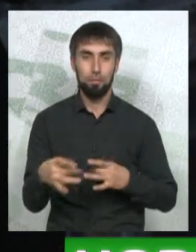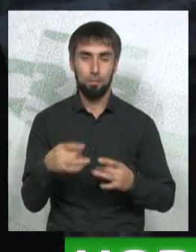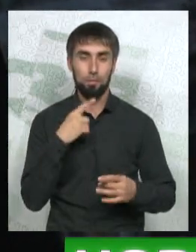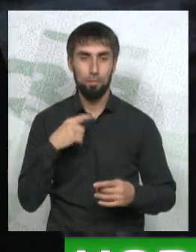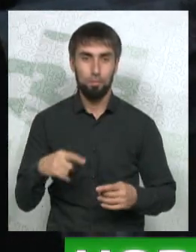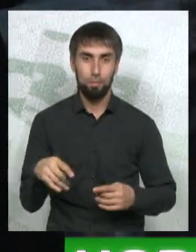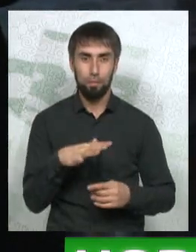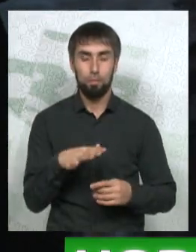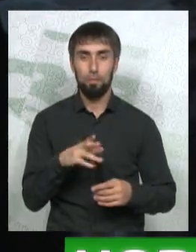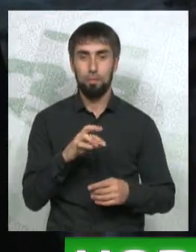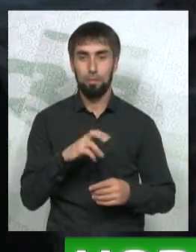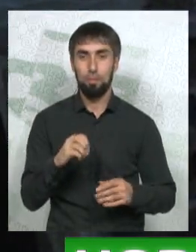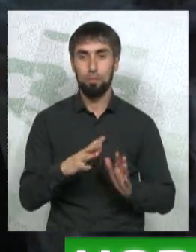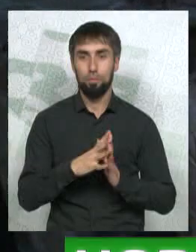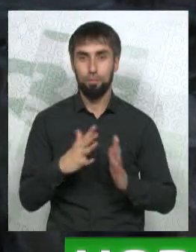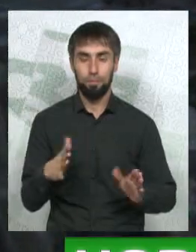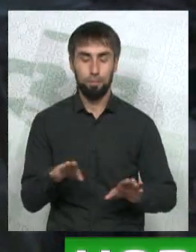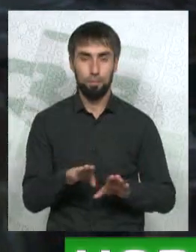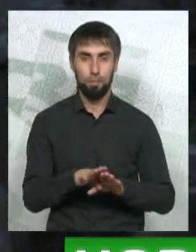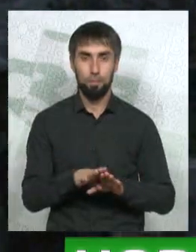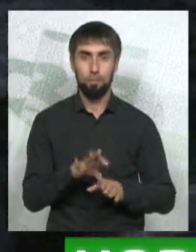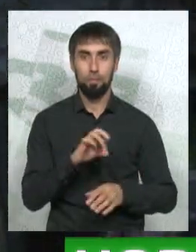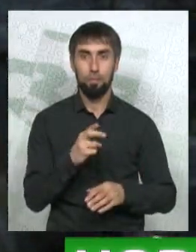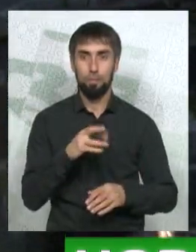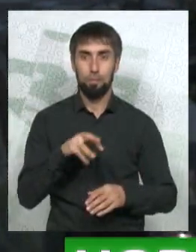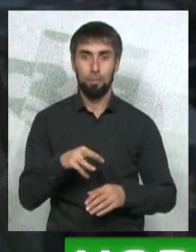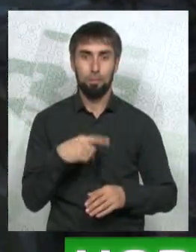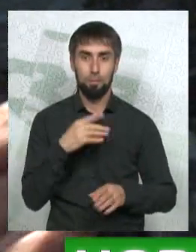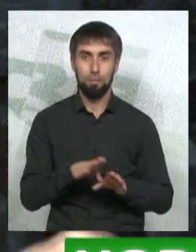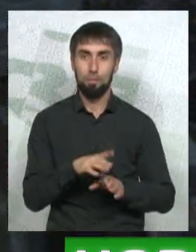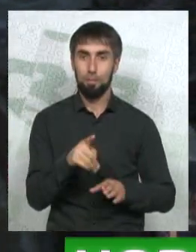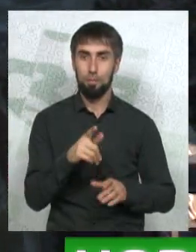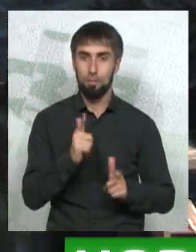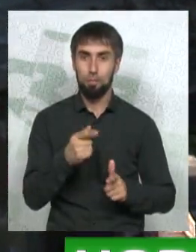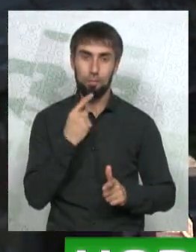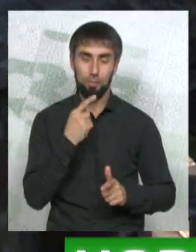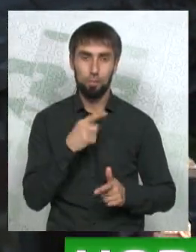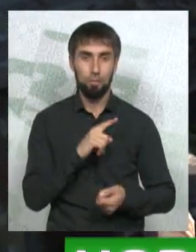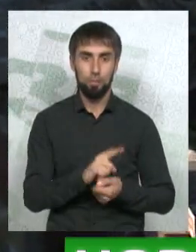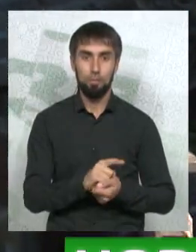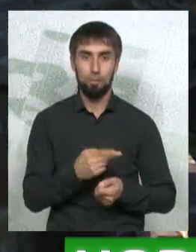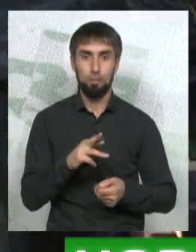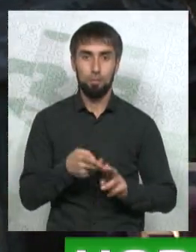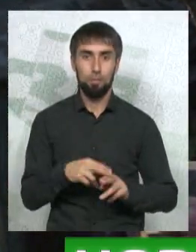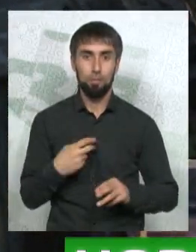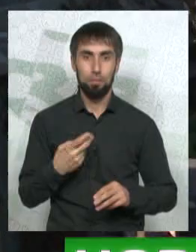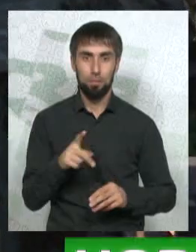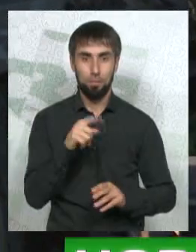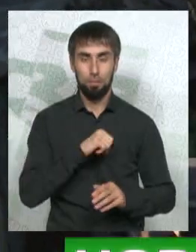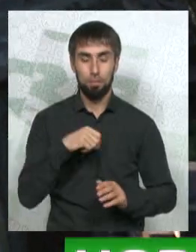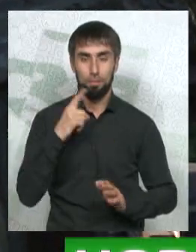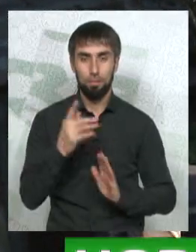страны в более масштабных таких объемах, скажем так. Готовы попробовать на вкус? Обязательно, для этого пришла, сами